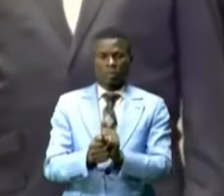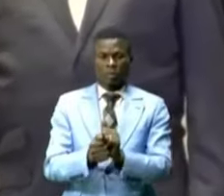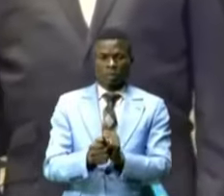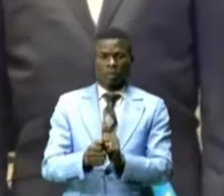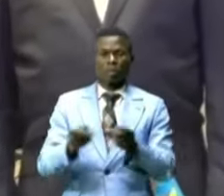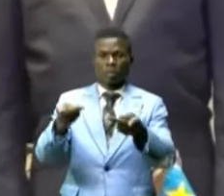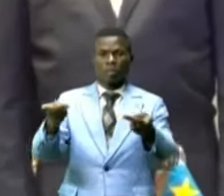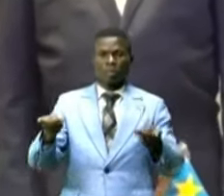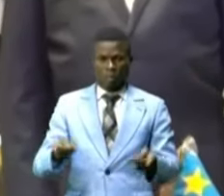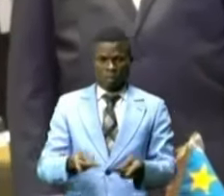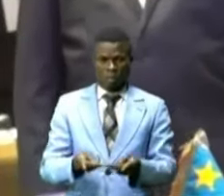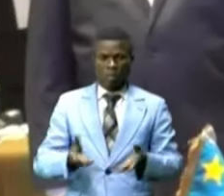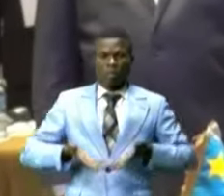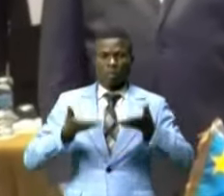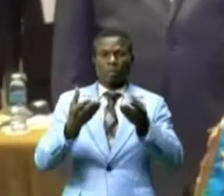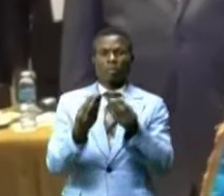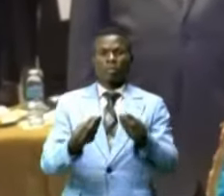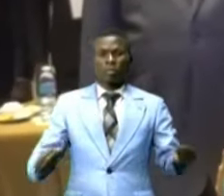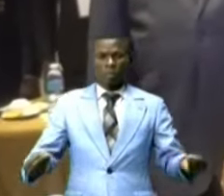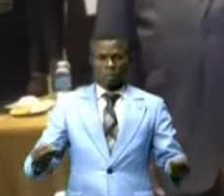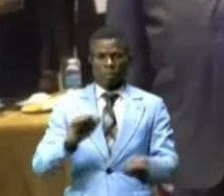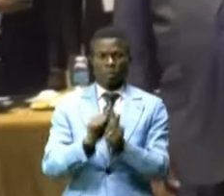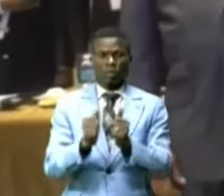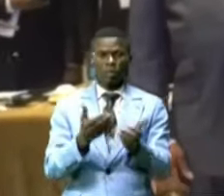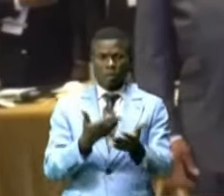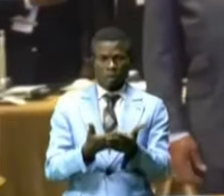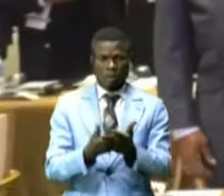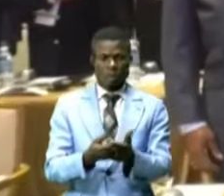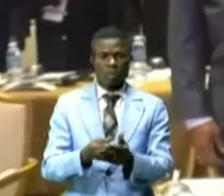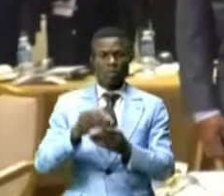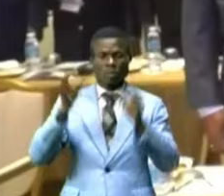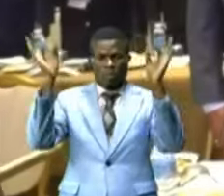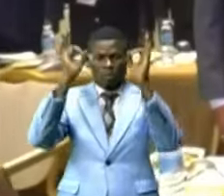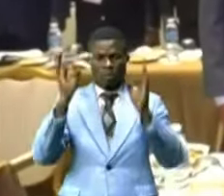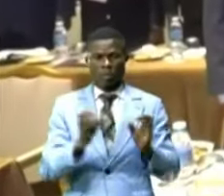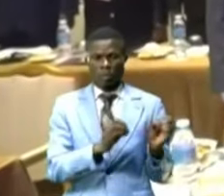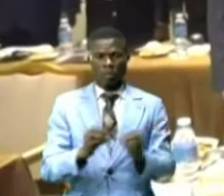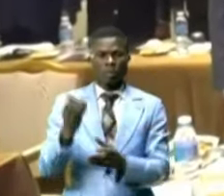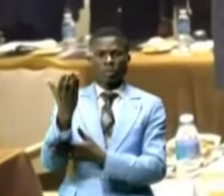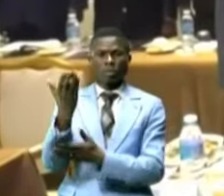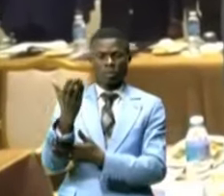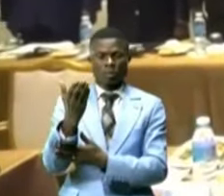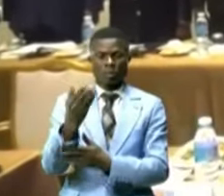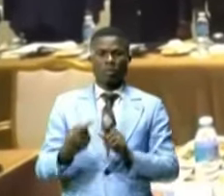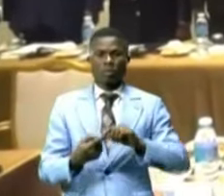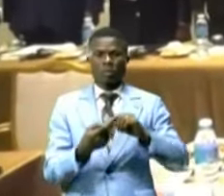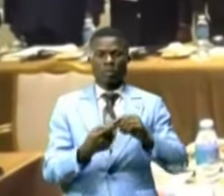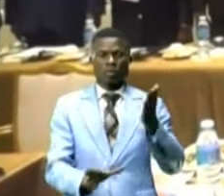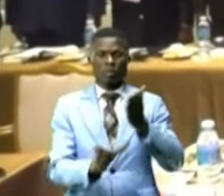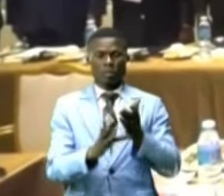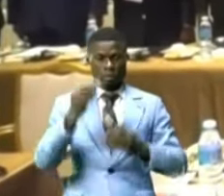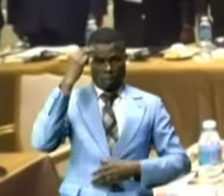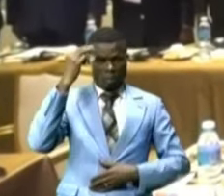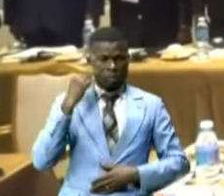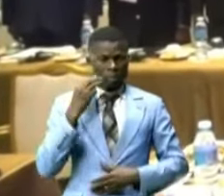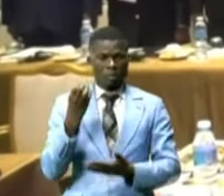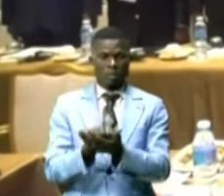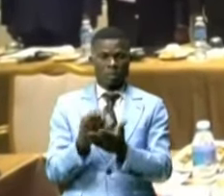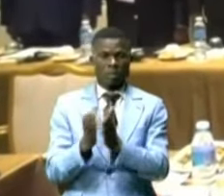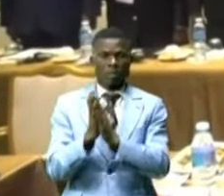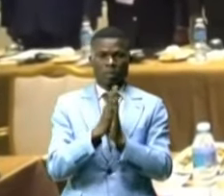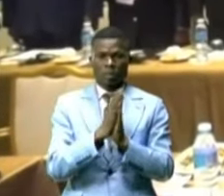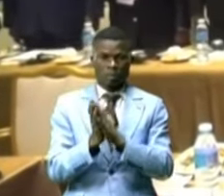entités et proposé des pistes de solutions. Ce panel a été organisé à la demande particulière du vice-premier ministre, ministre de l'économie